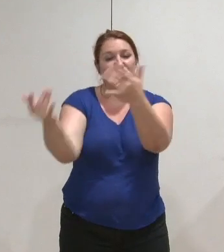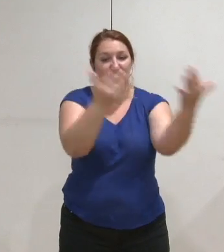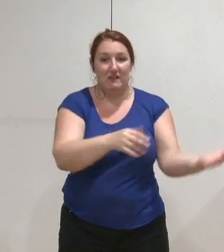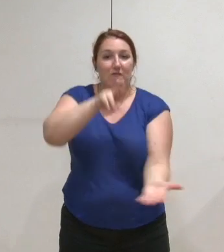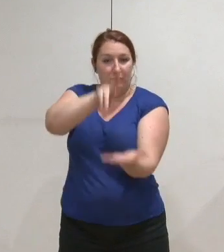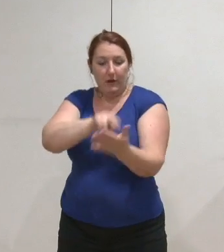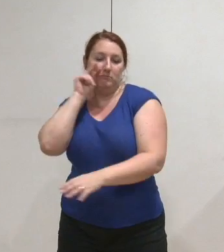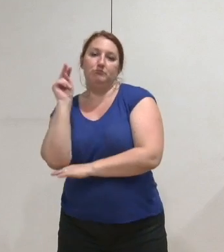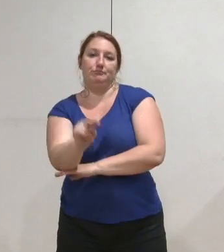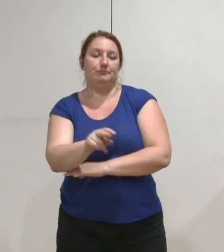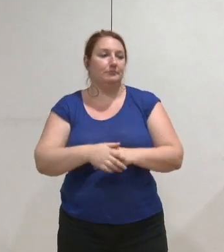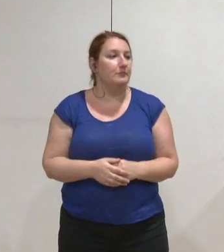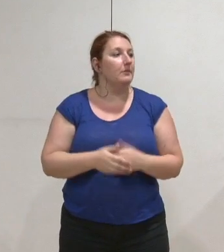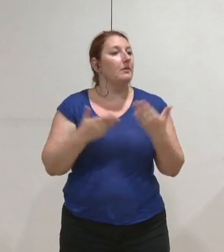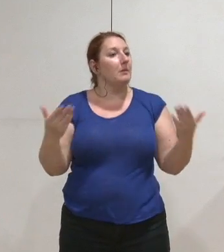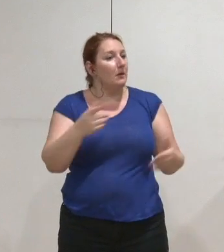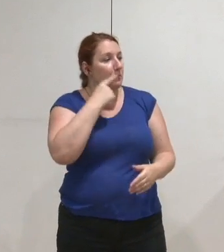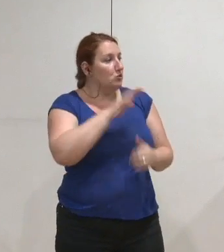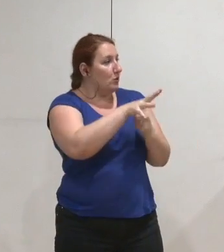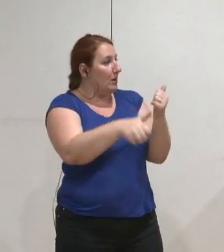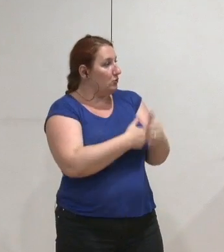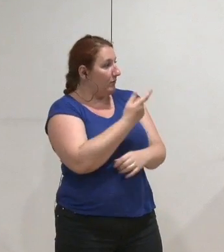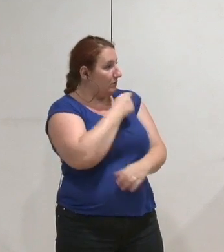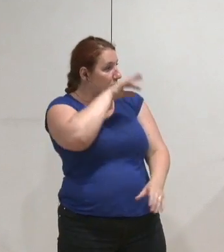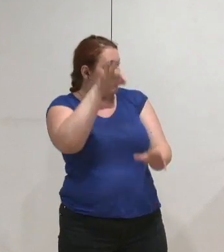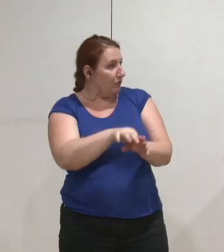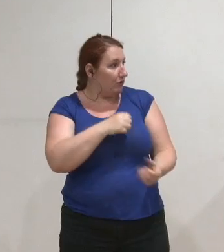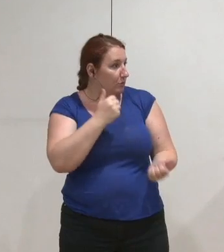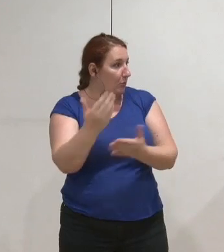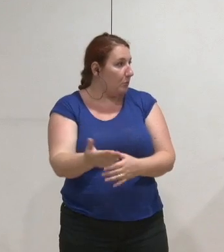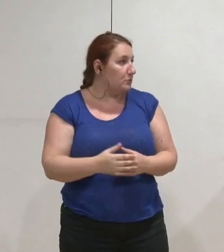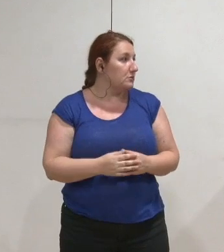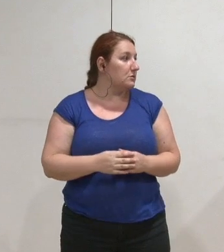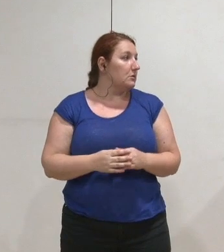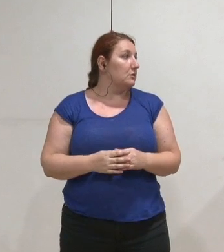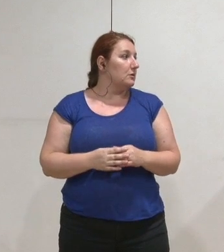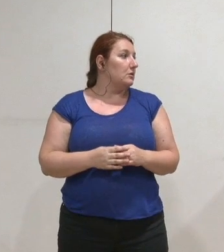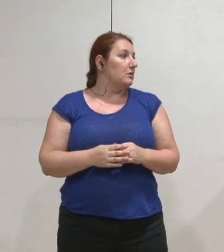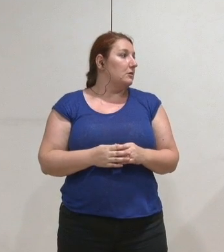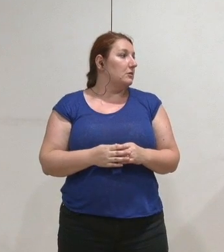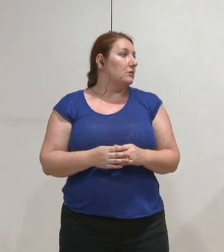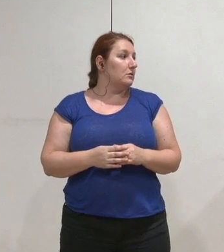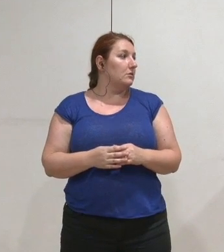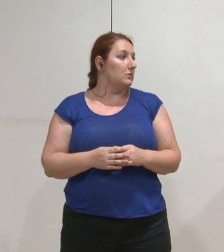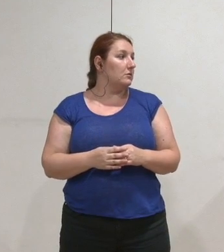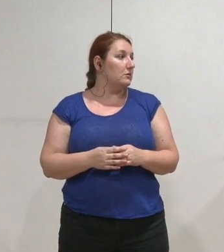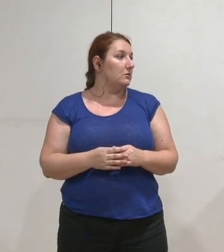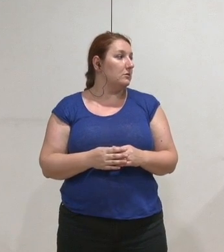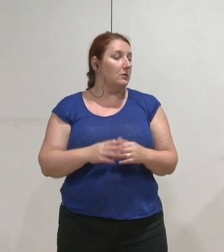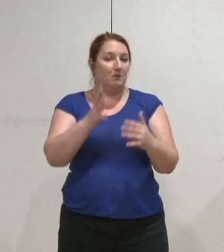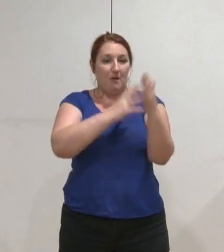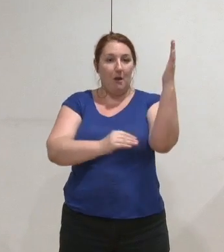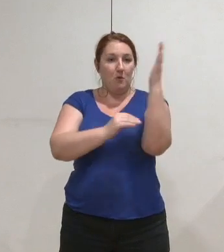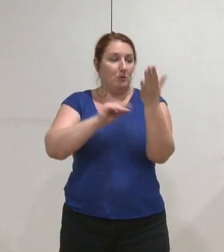laajoint finance passer au vote de ces délibérations donc nous mettons il y a des